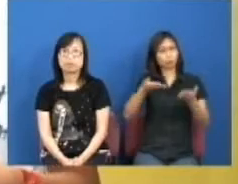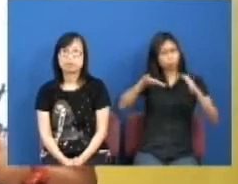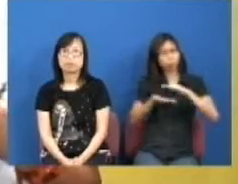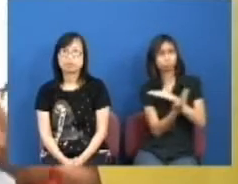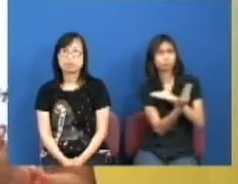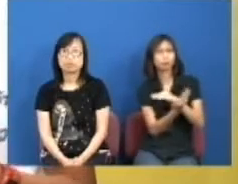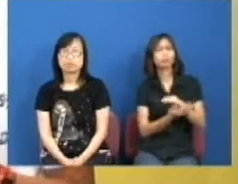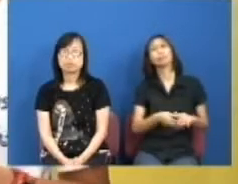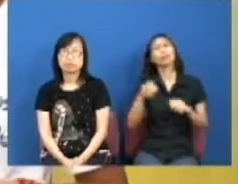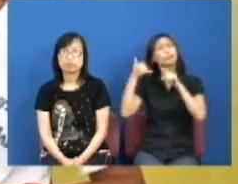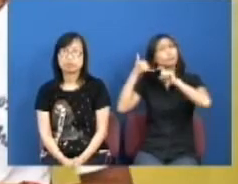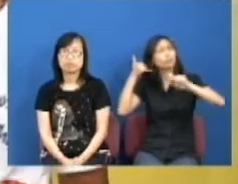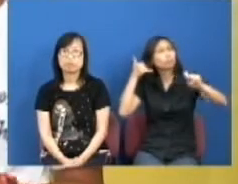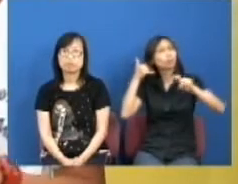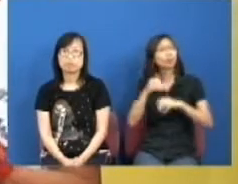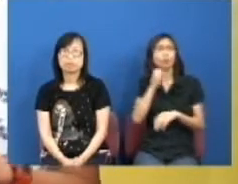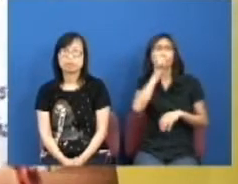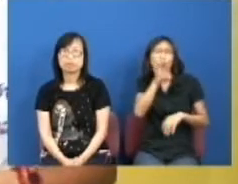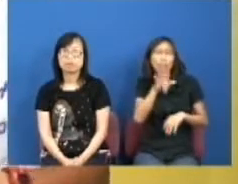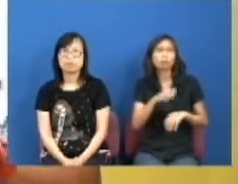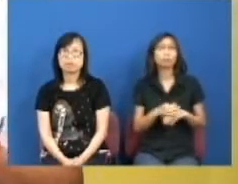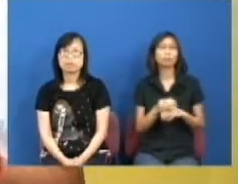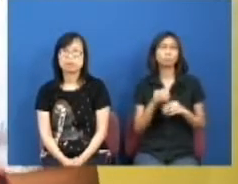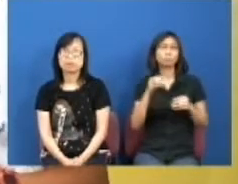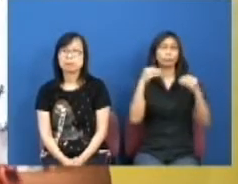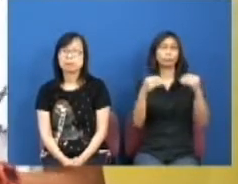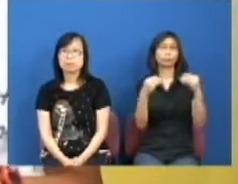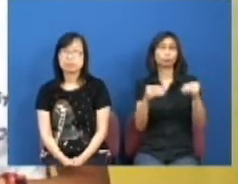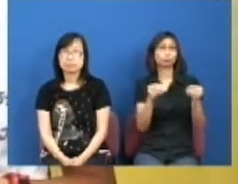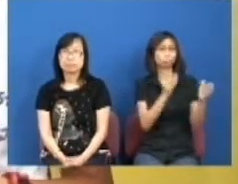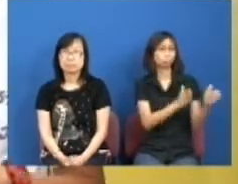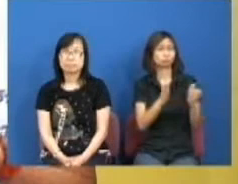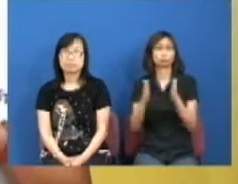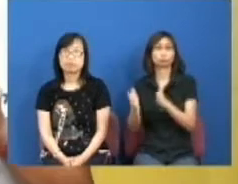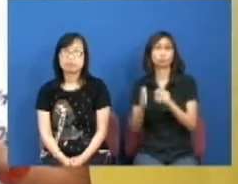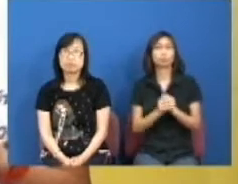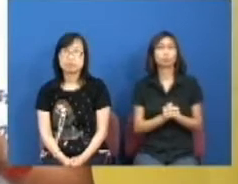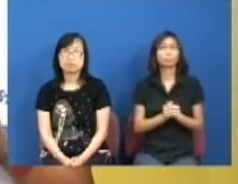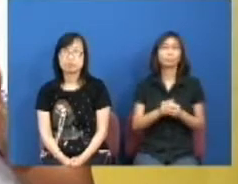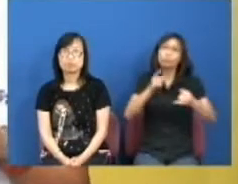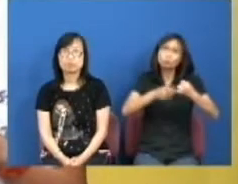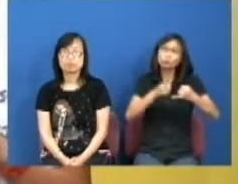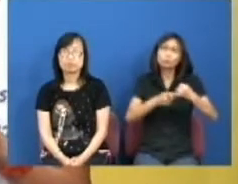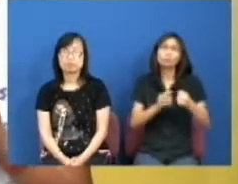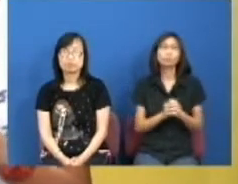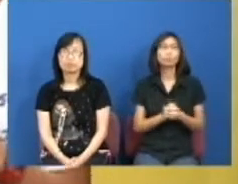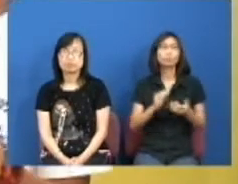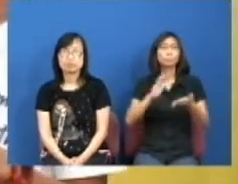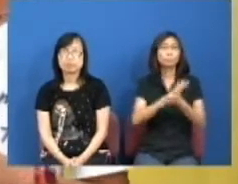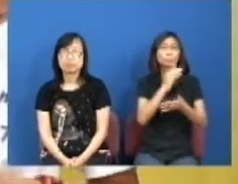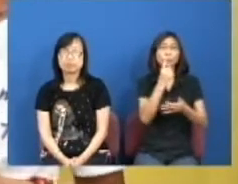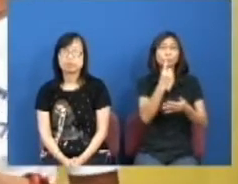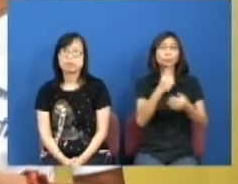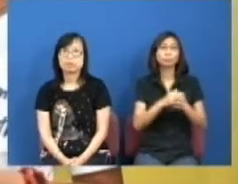啊，即係評論一啲教育政策。咁最深印象一樣嘢就係話咧，佢其實即係每一年嘅一啲長假期